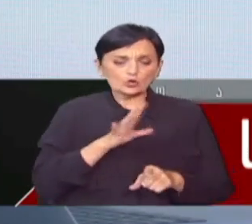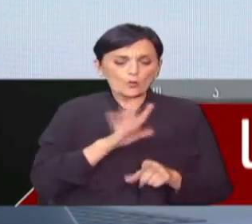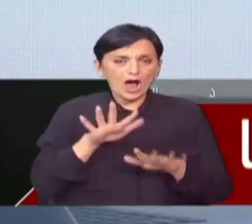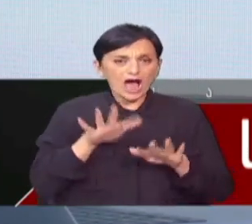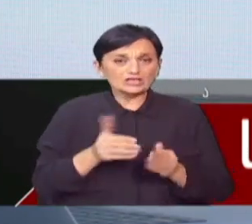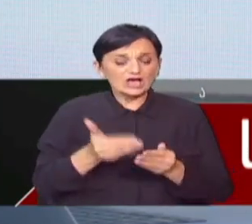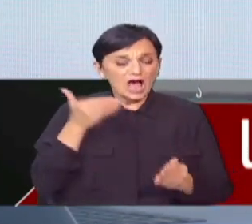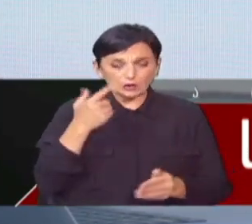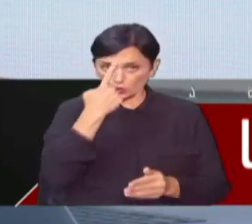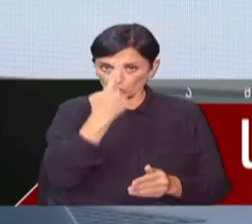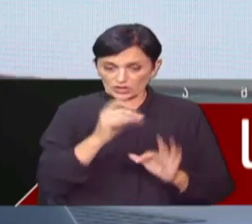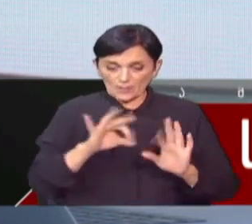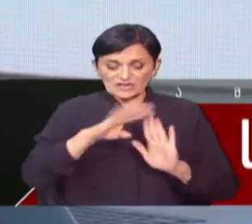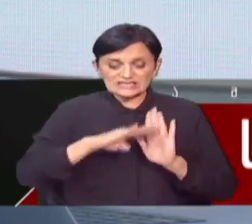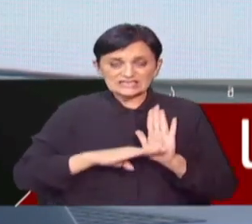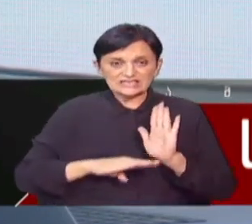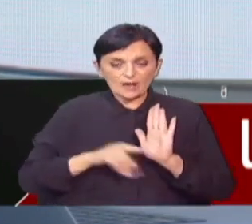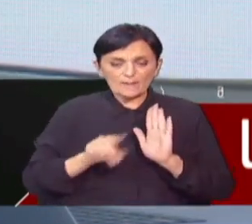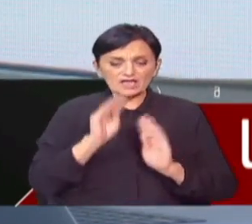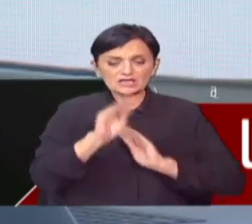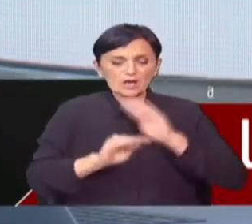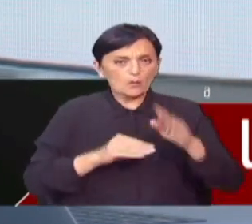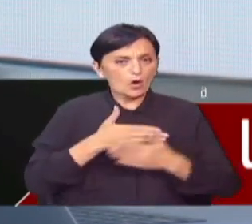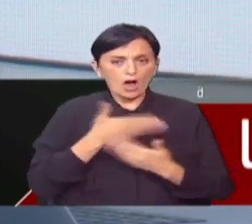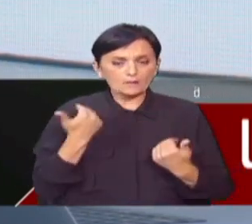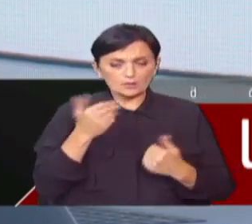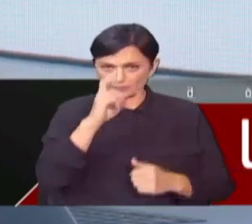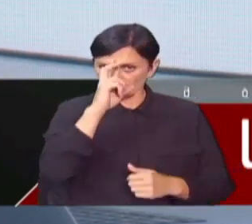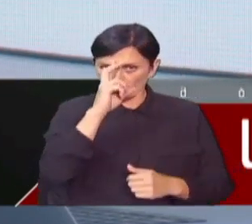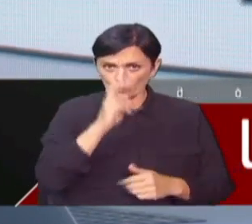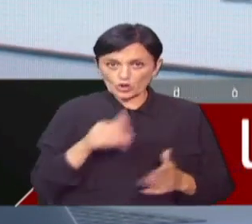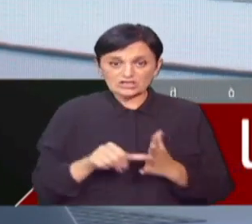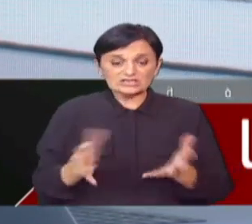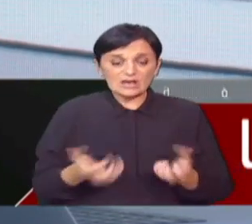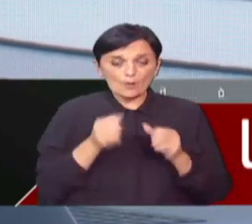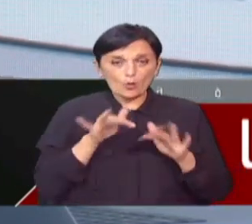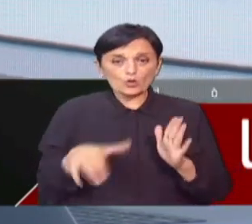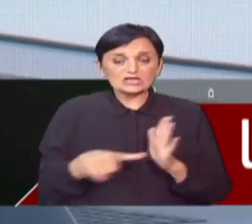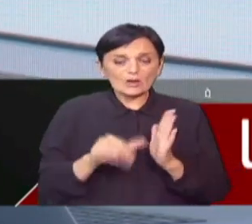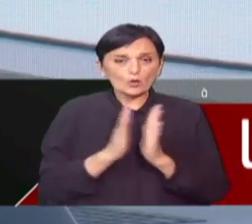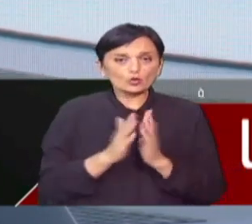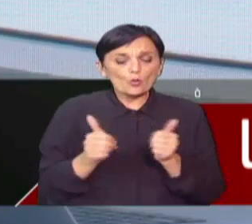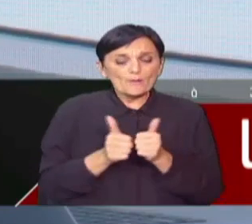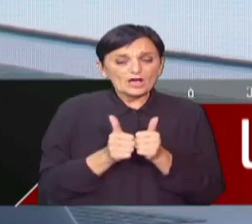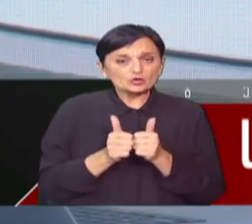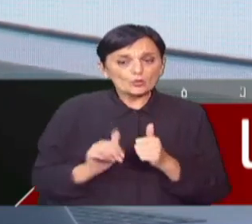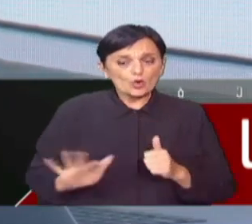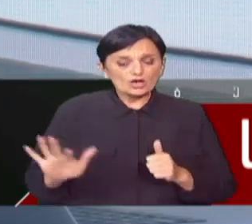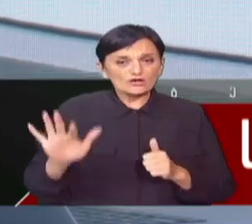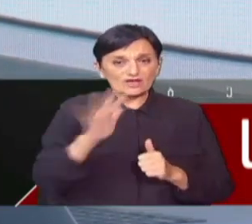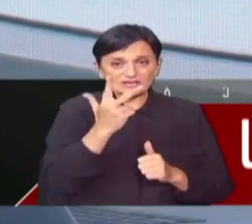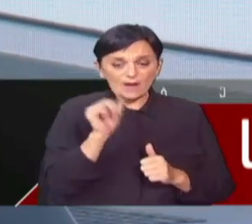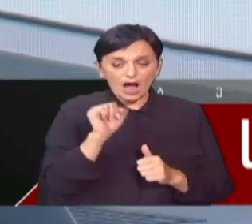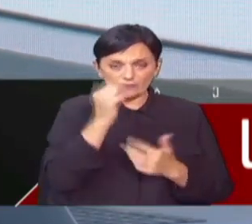Гуатгалзе Адреоли Гарт Хилебис Система Дамонтаже Булида, Рато Марми Мартам Тауробам Самошол Операция Шидах Маребис Тхов Мезобал Куэрнеп Сами Агустос